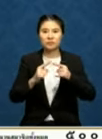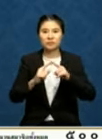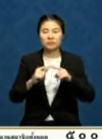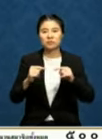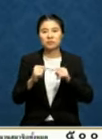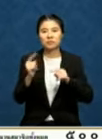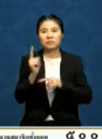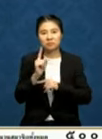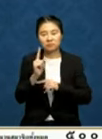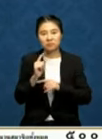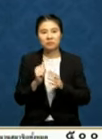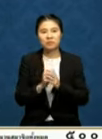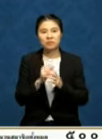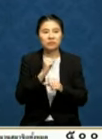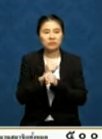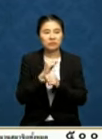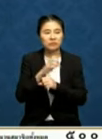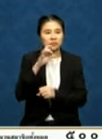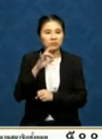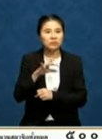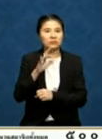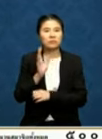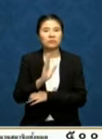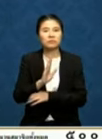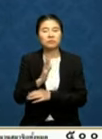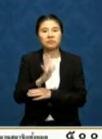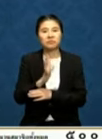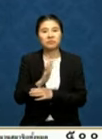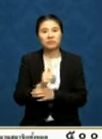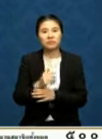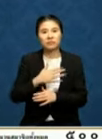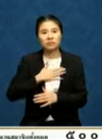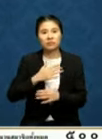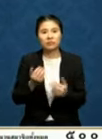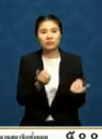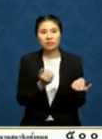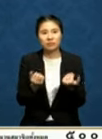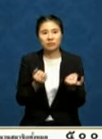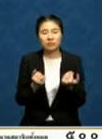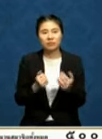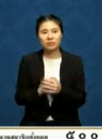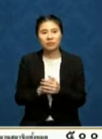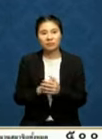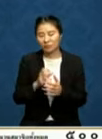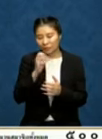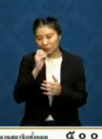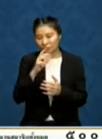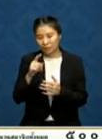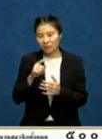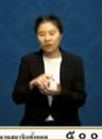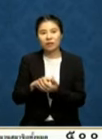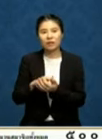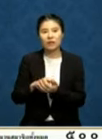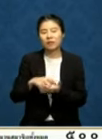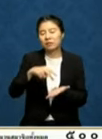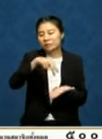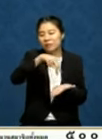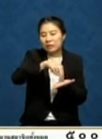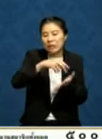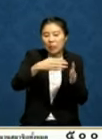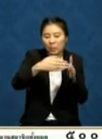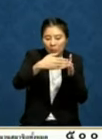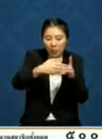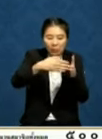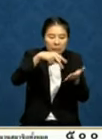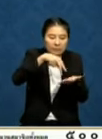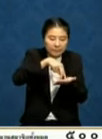เป็นที่จะต้องใช้ความรุนแรงกับท่านสำหรับลูกของฉันเองนะคะแค่พูดว่าให้ไปยืนที่คอร์เนอร์นะคะแค่นี้เขาก็ตัวสั่นจะ